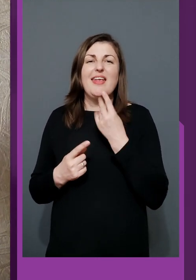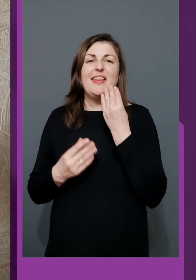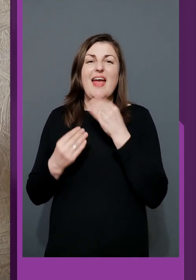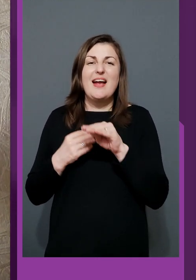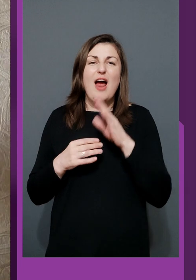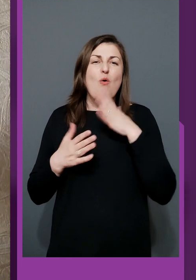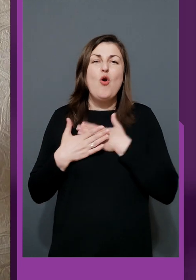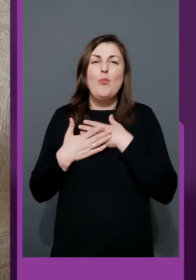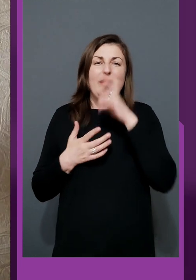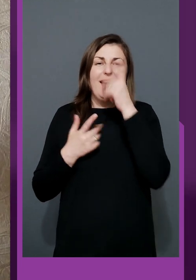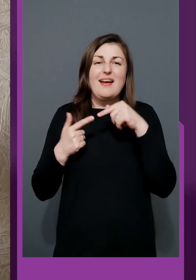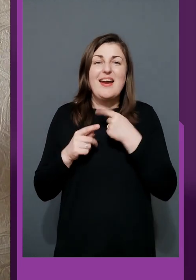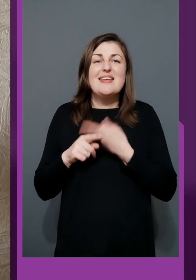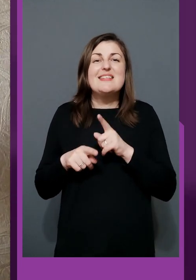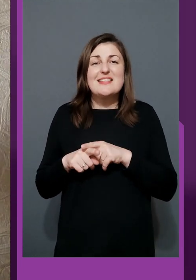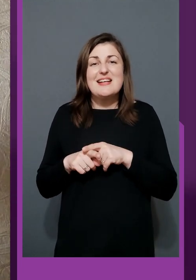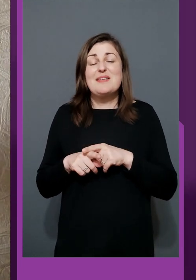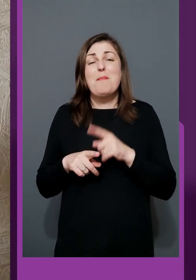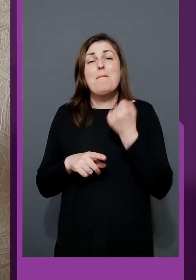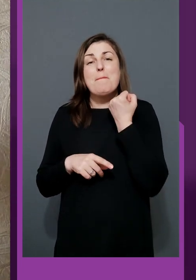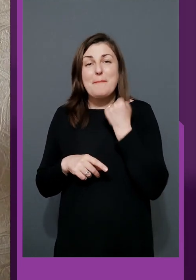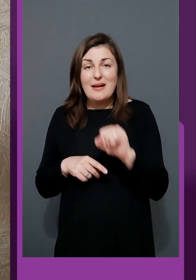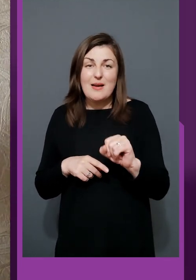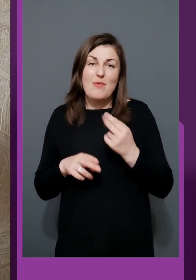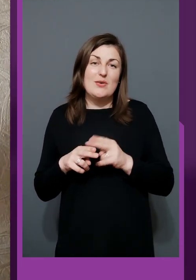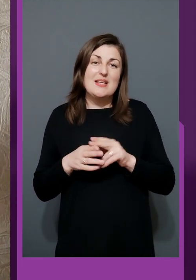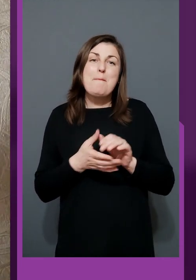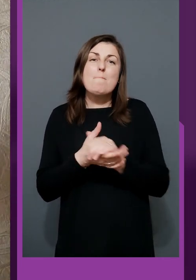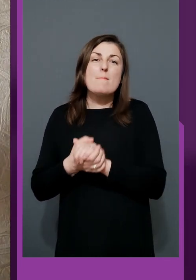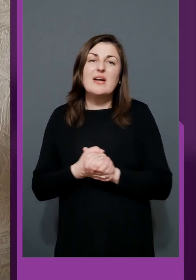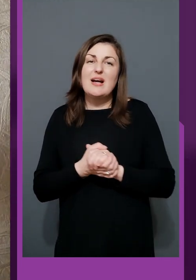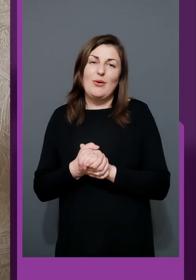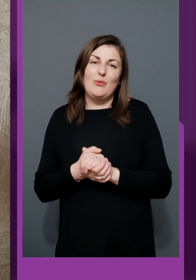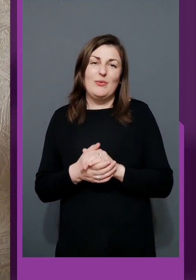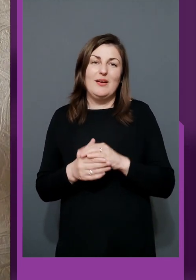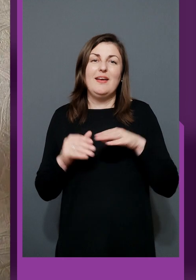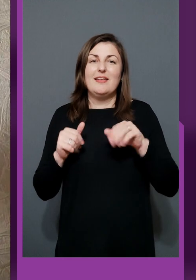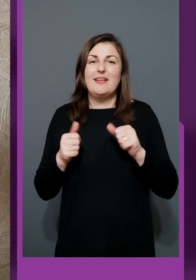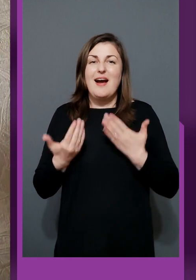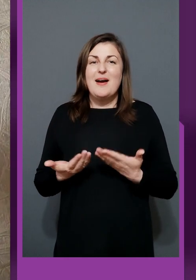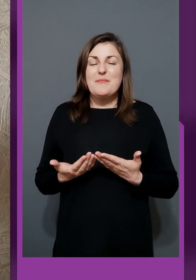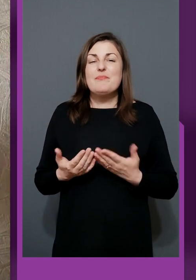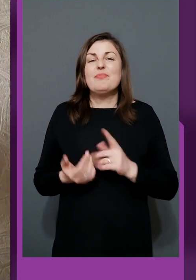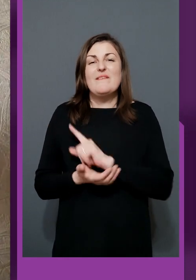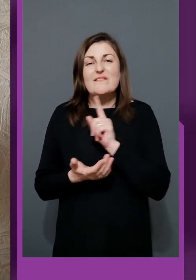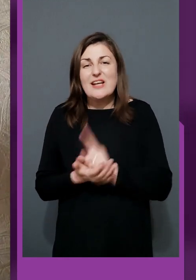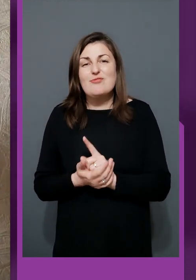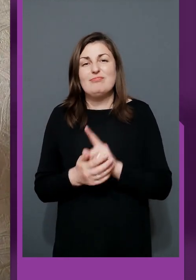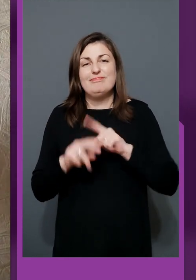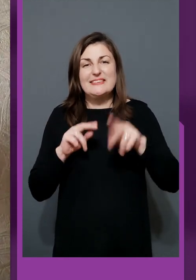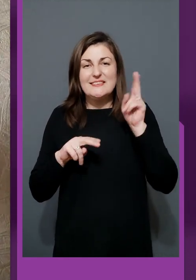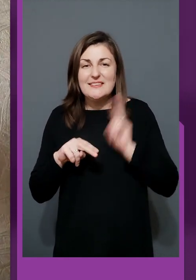єдиній найкращій улюбленій країні це Перемоги це миру та та